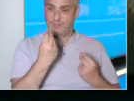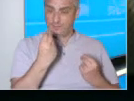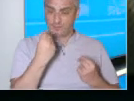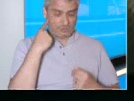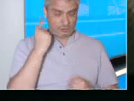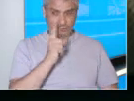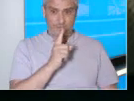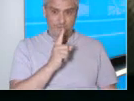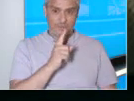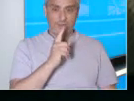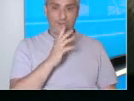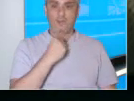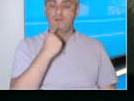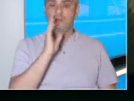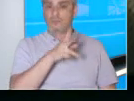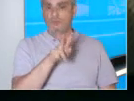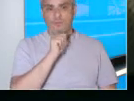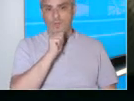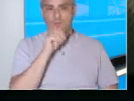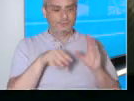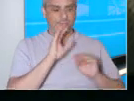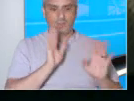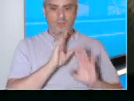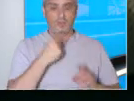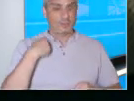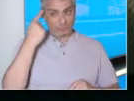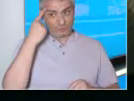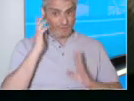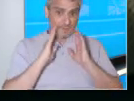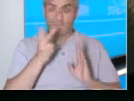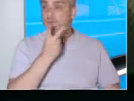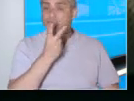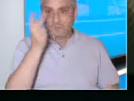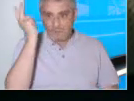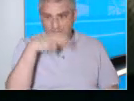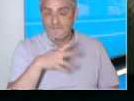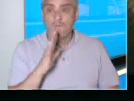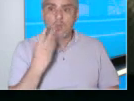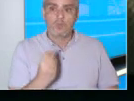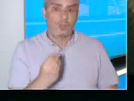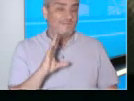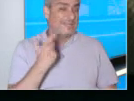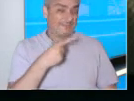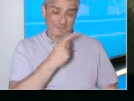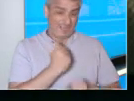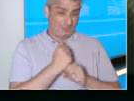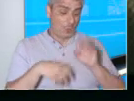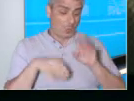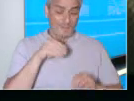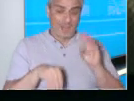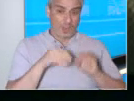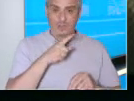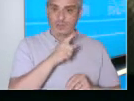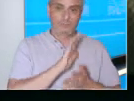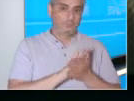מה משהו? כן, בבקשה. יש לי יסוד להאמין שהם לא רוצים בחירות. יש לי יסוד להאמין שהם מבינים היטב שאם הם הולכים לבחירות,